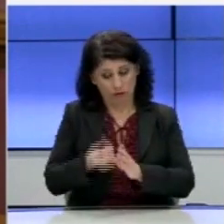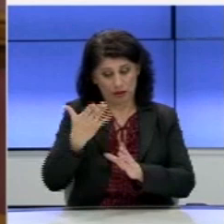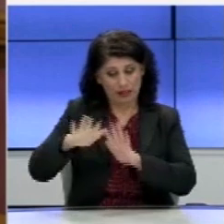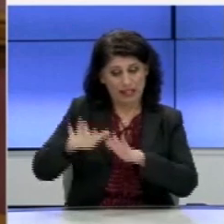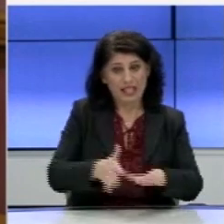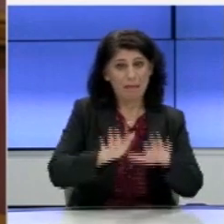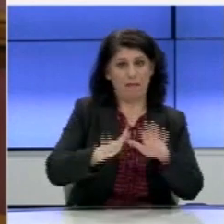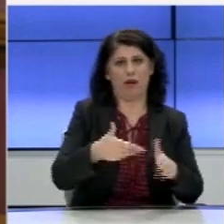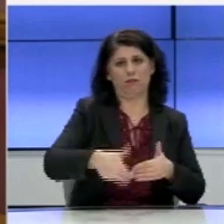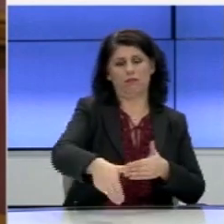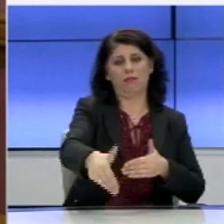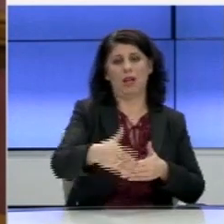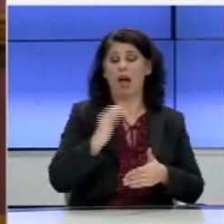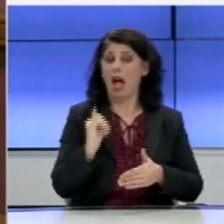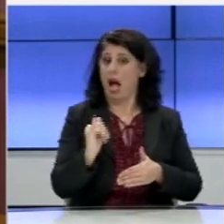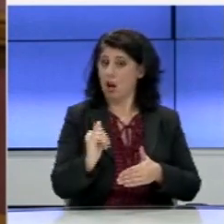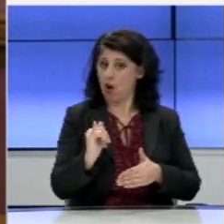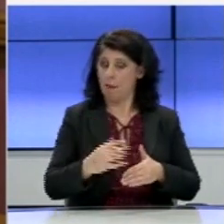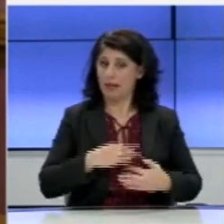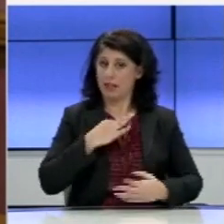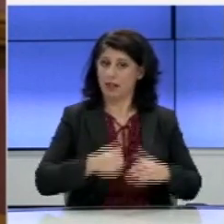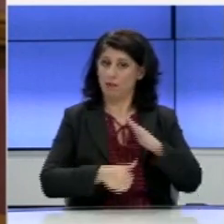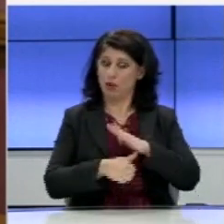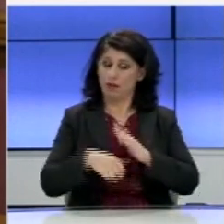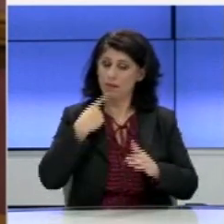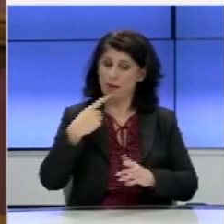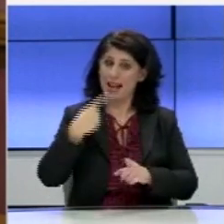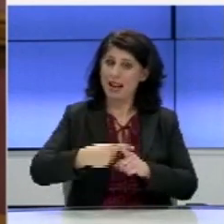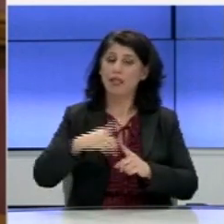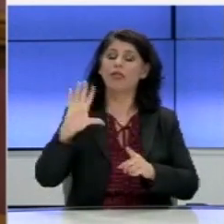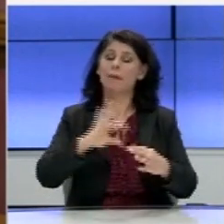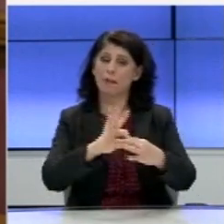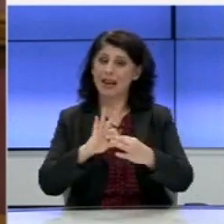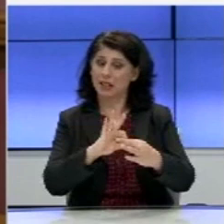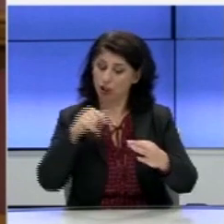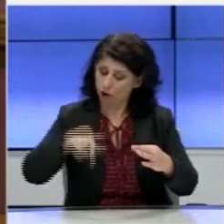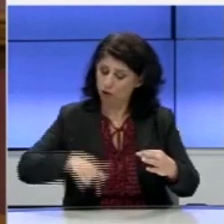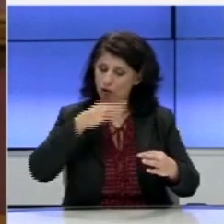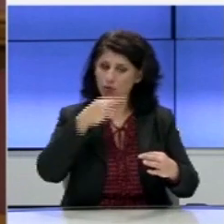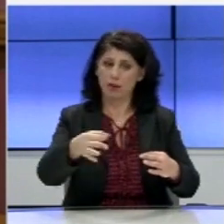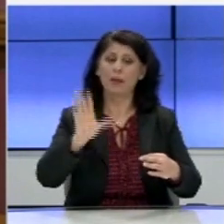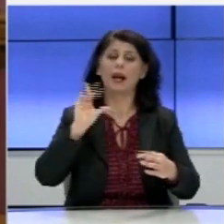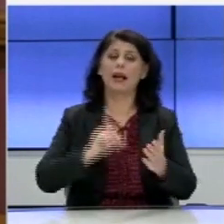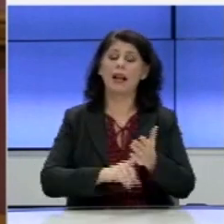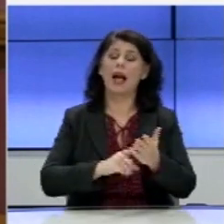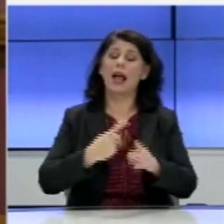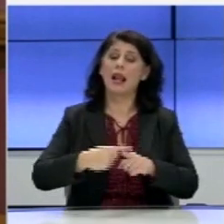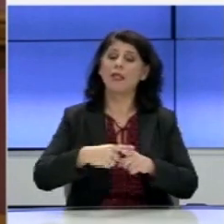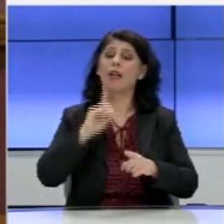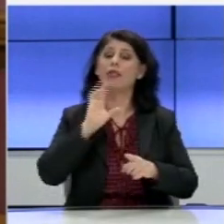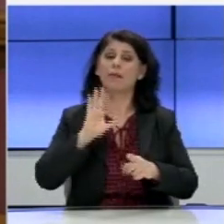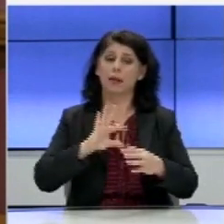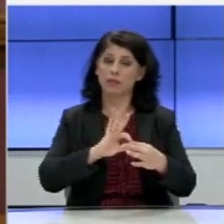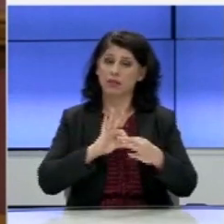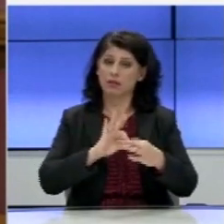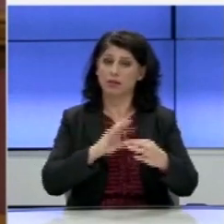πανδημίας. Επίσης, κύριε Πρόεδρε, είχαμε πει πως η Ελλάδα δεν θα πρέπει να εξαρτάται, και το λέμε και τώρα βέβαια, η Ελλάδα δεν θα πρέπει να εξαρτάται από τις